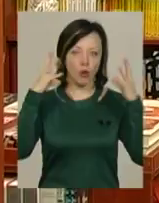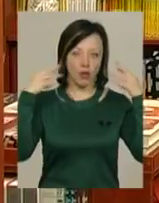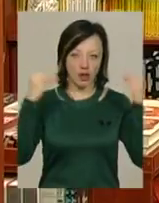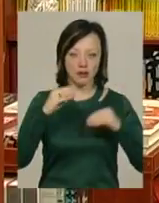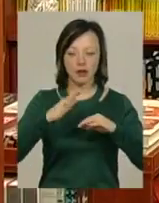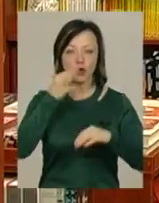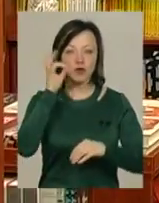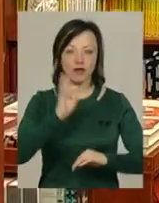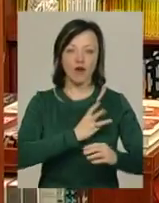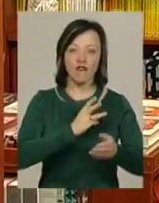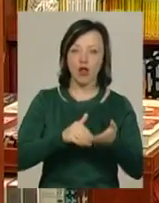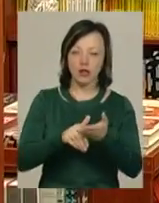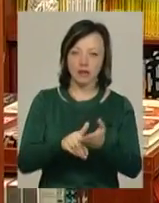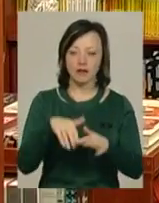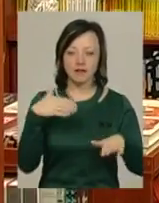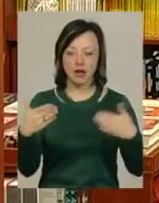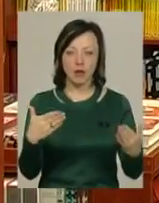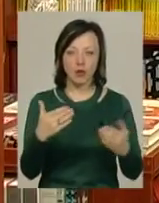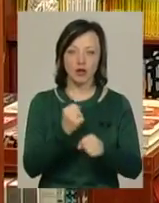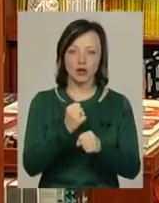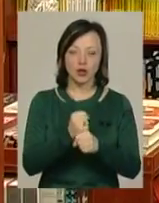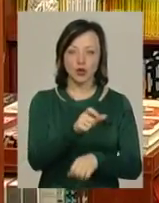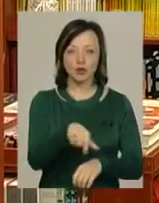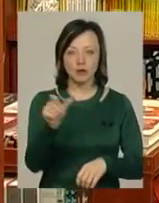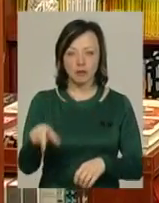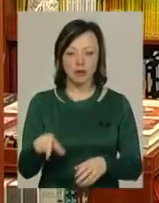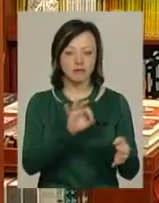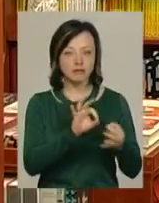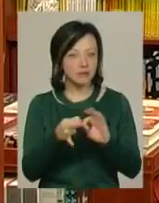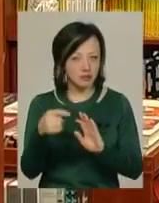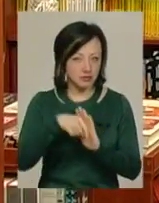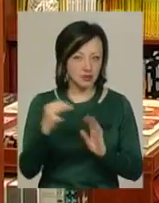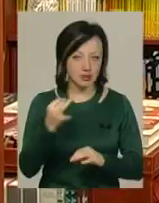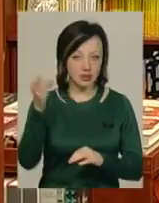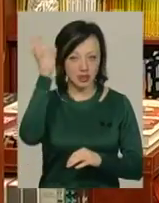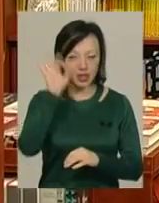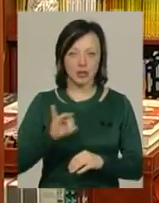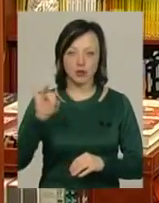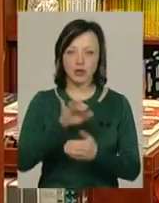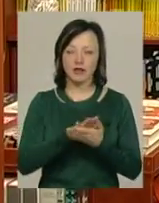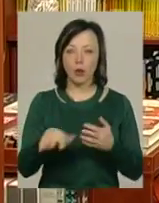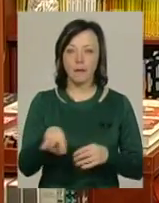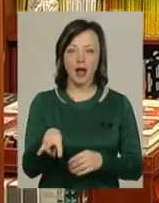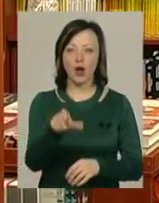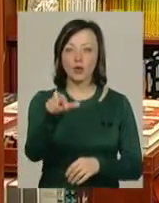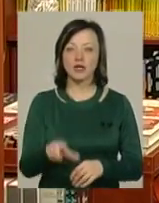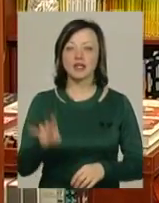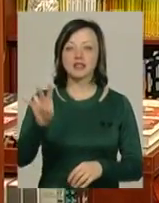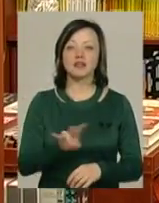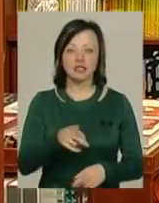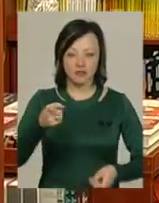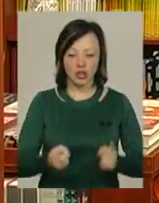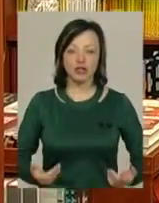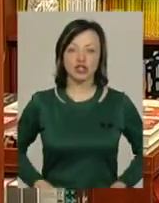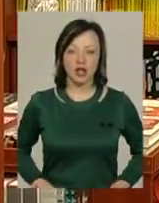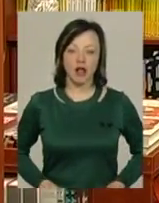волонтерства, взаємодії з людьми. Сама книга побудована досить таким цікавим сюжетом. Там згадується історія Святого Миколая, як людина, звичайно, яка жила в